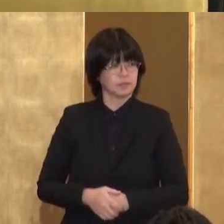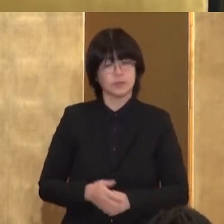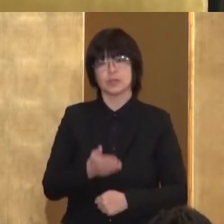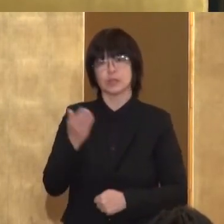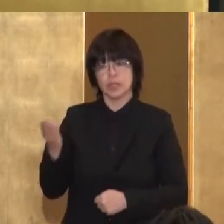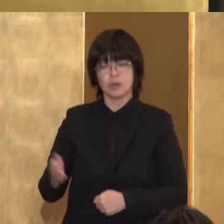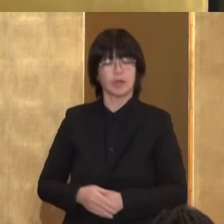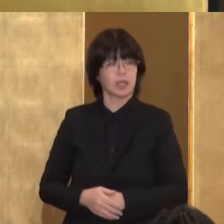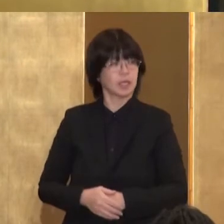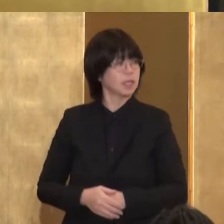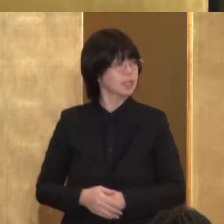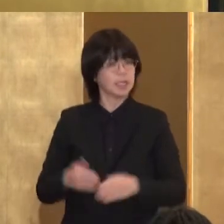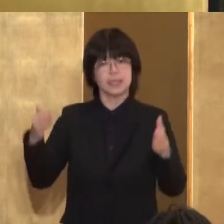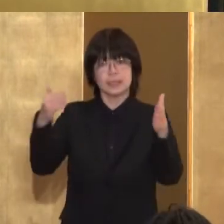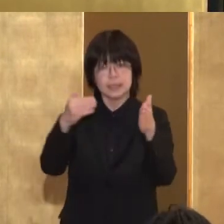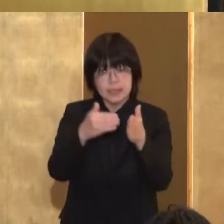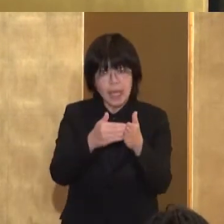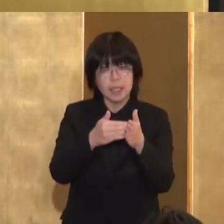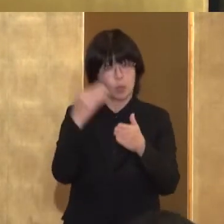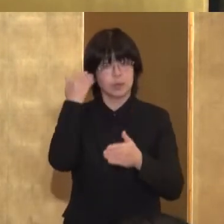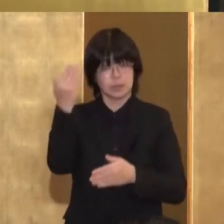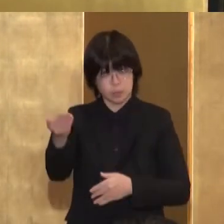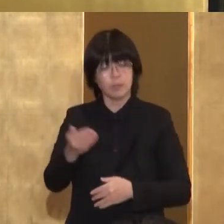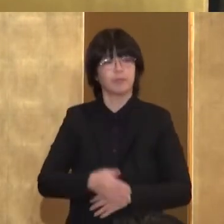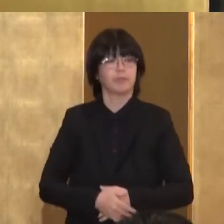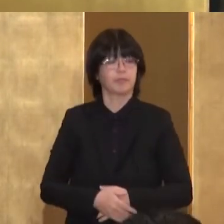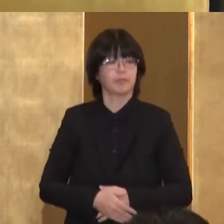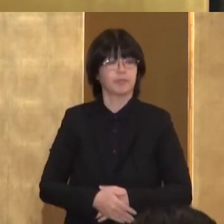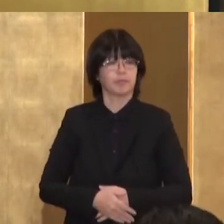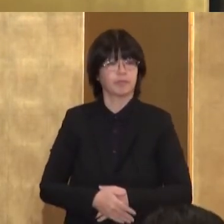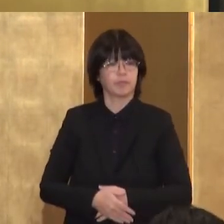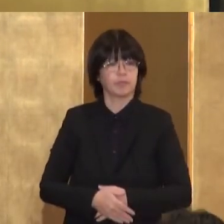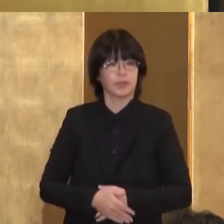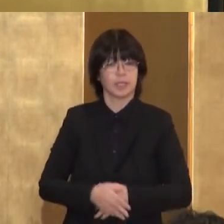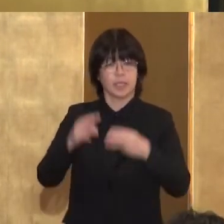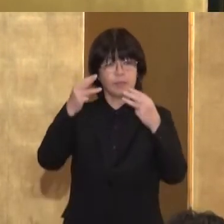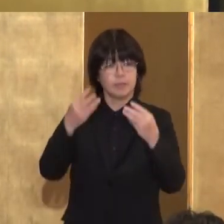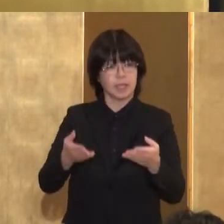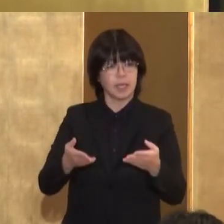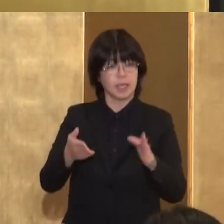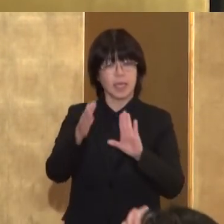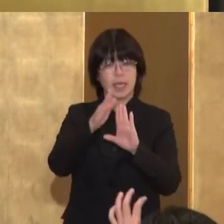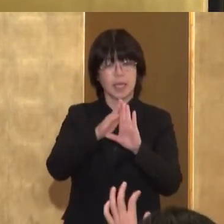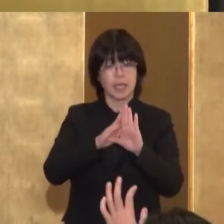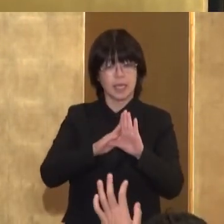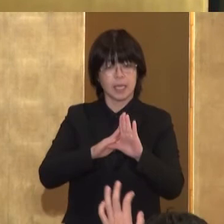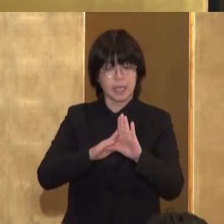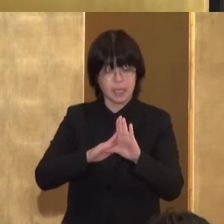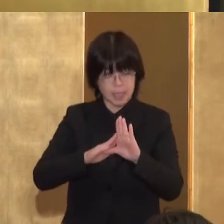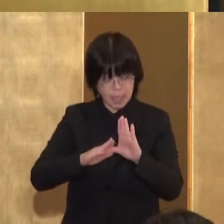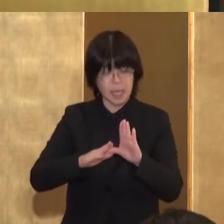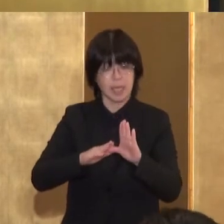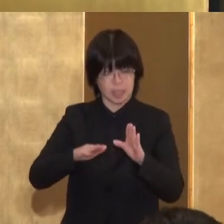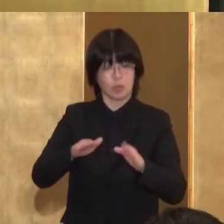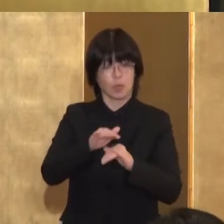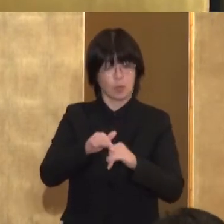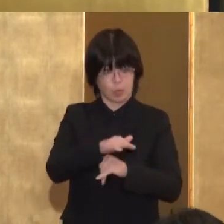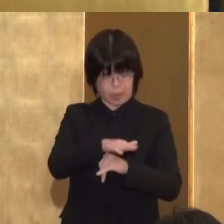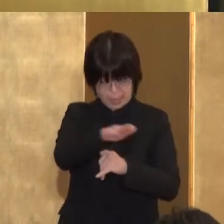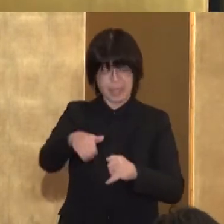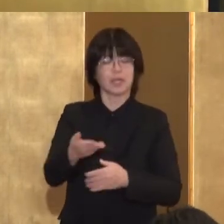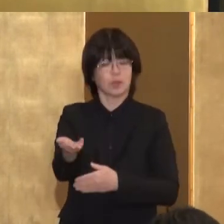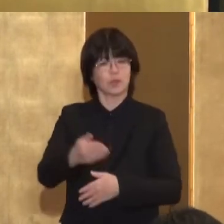それでは最後の質問にさせていただきます。三重県の県政記者クラブのサイドからお願いします。 はい、どう